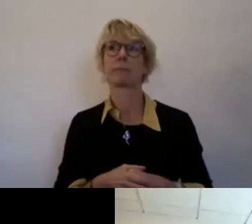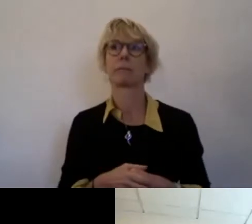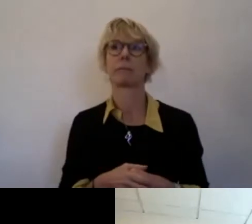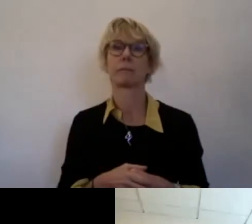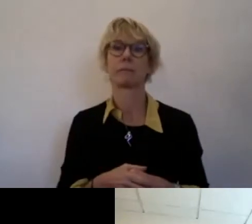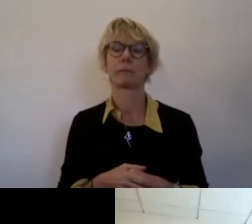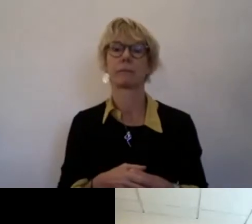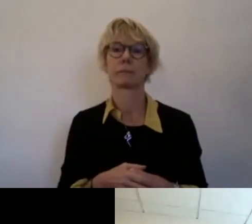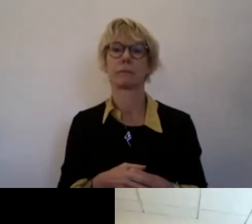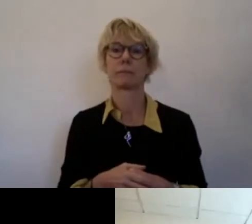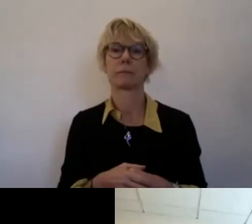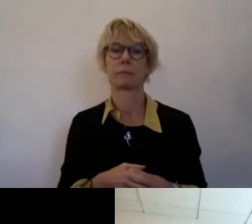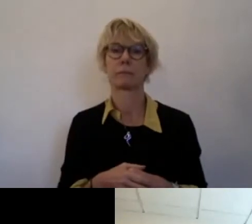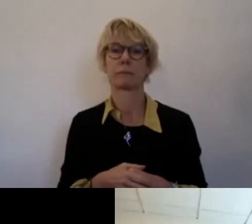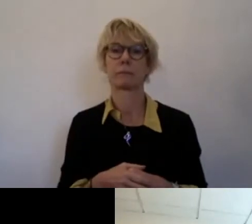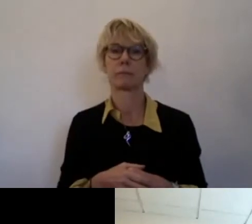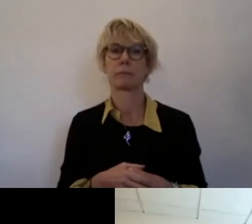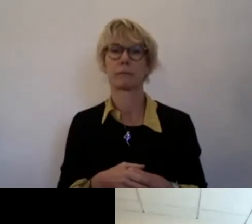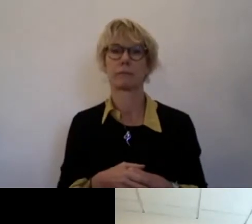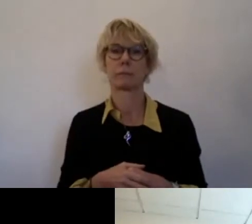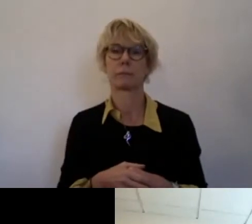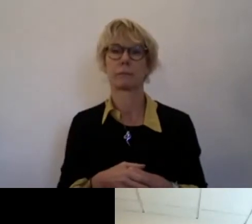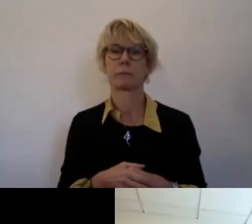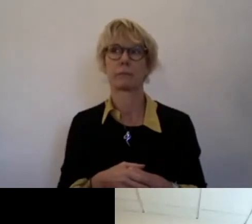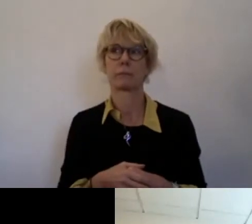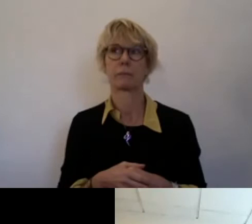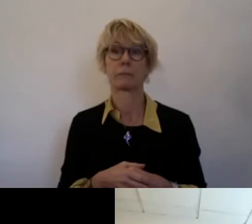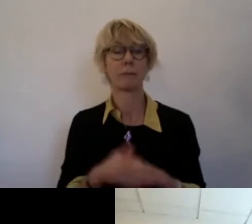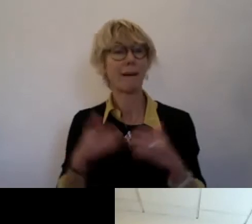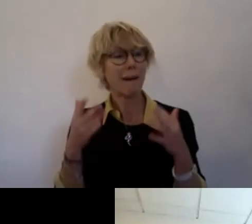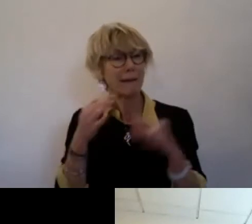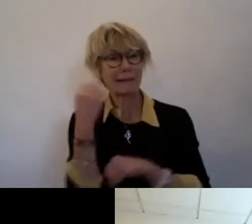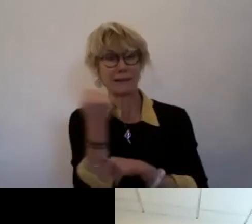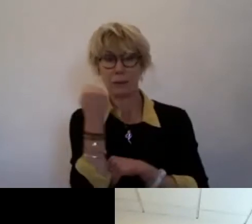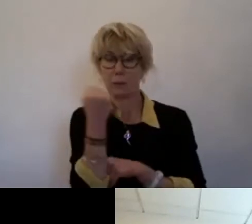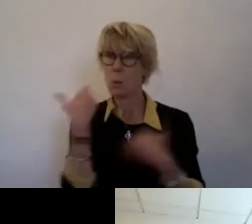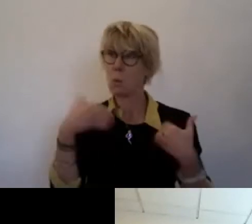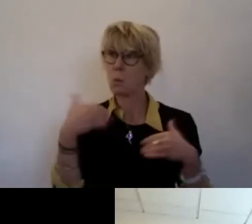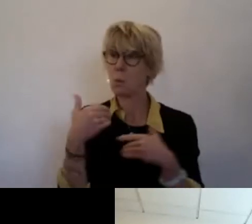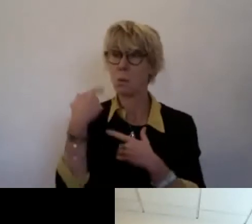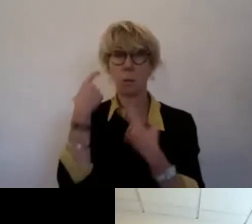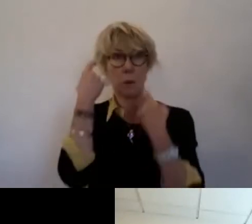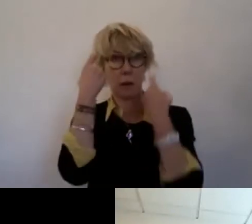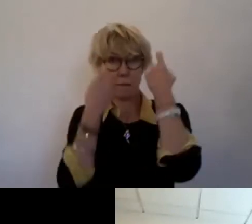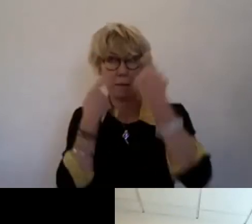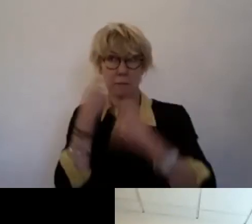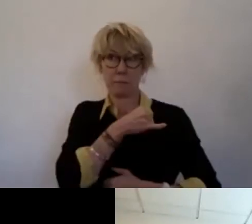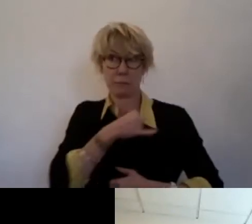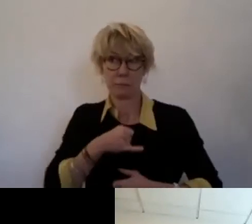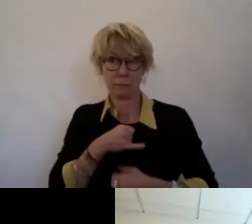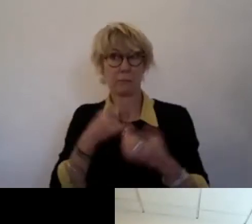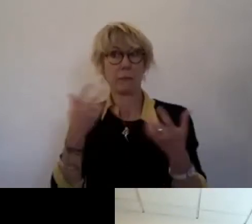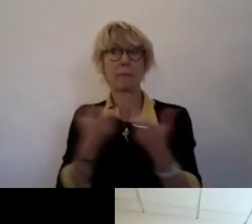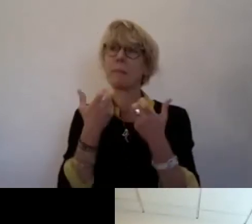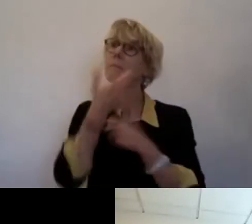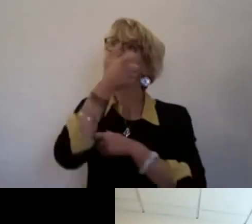Donc, on s'est interrogé assez rapidement sur cet isolement et les premières réflexions qui ont eu lieu, c'est sur les personnes en ambulatoire